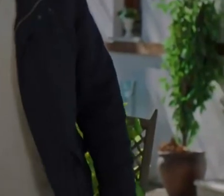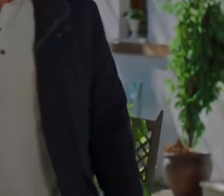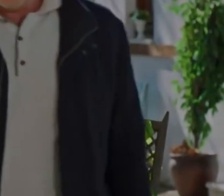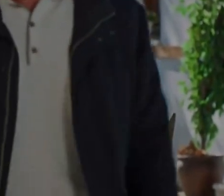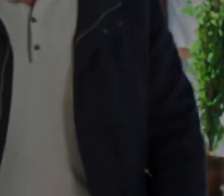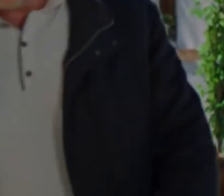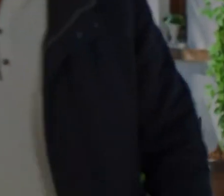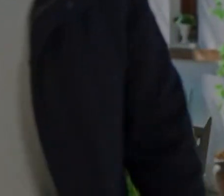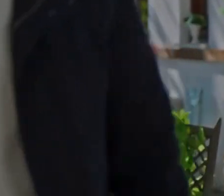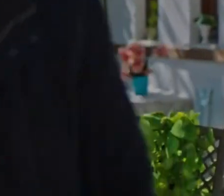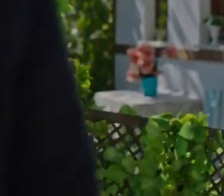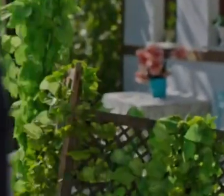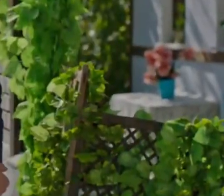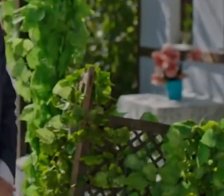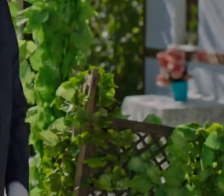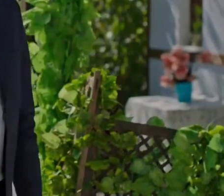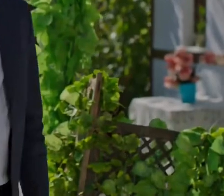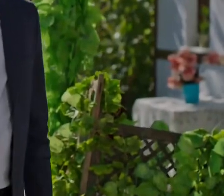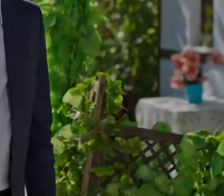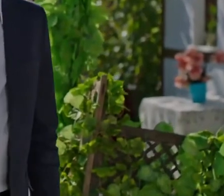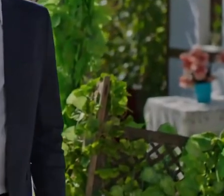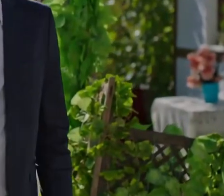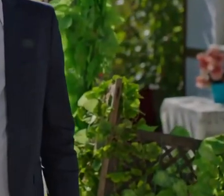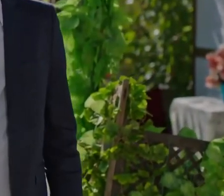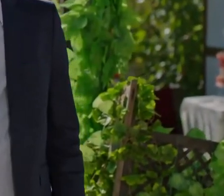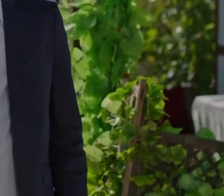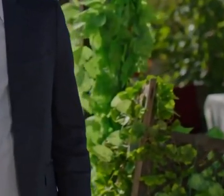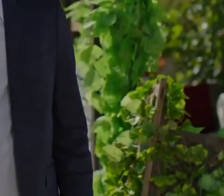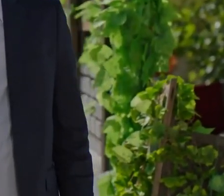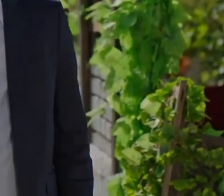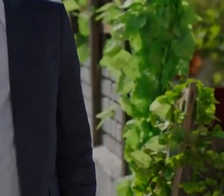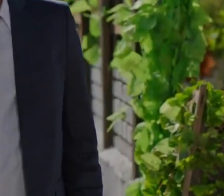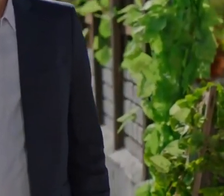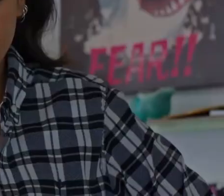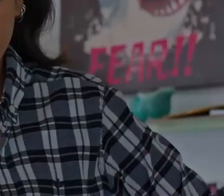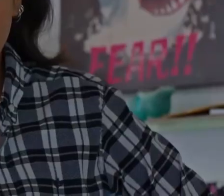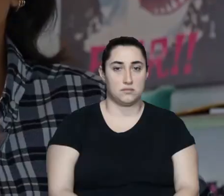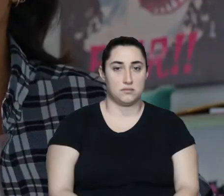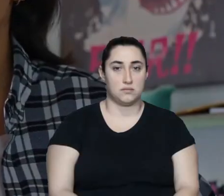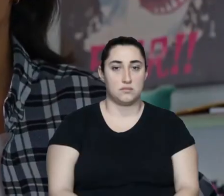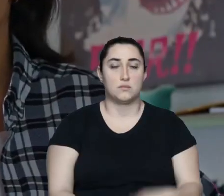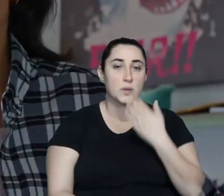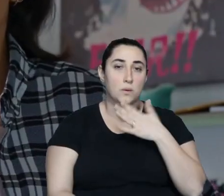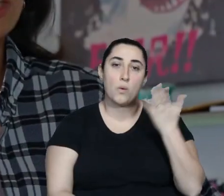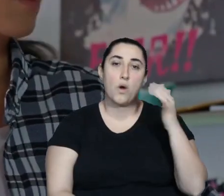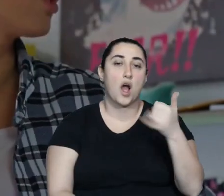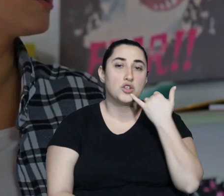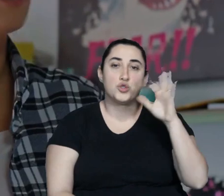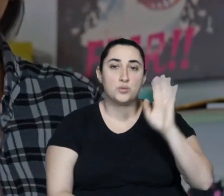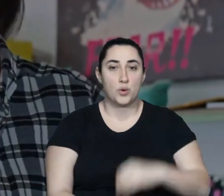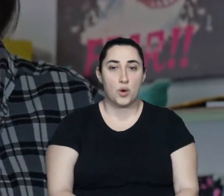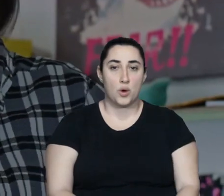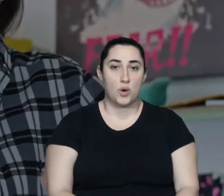İbrahim ensesini patpatlayıp tebessüm etti. Yürüyor. Fatih slim model kravatsız takımıyla. Yok.